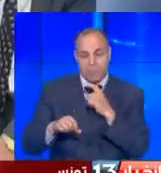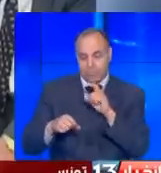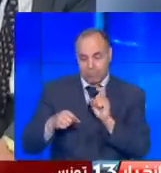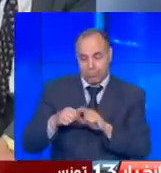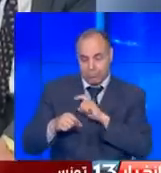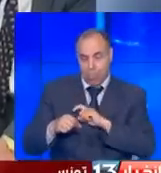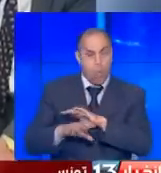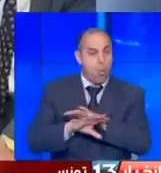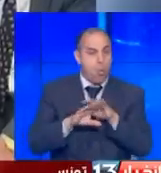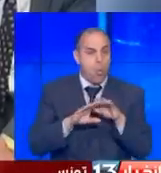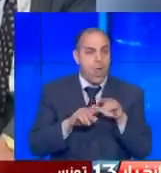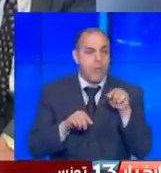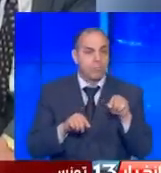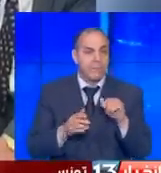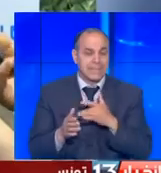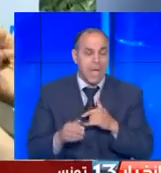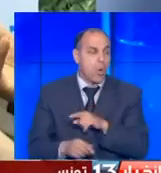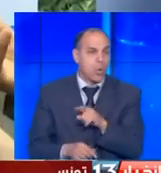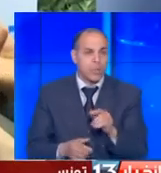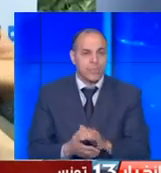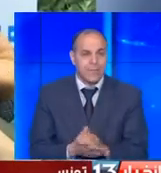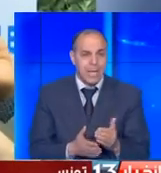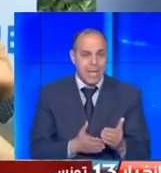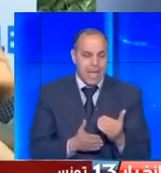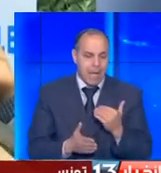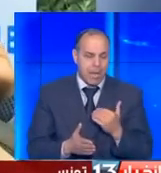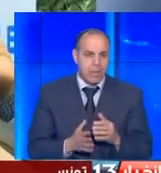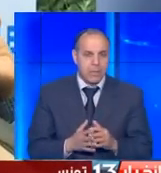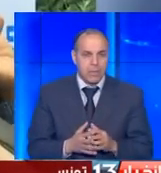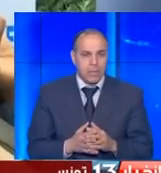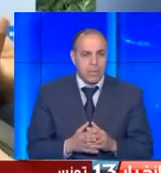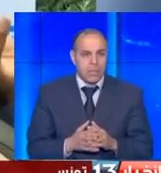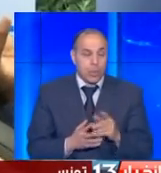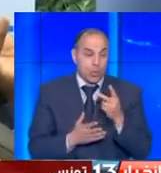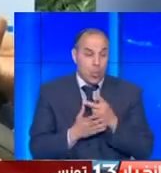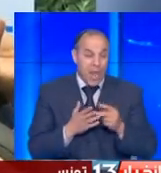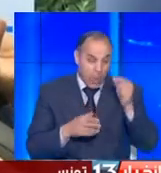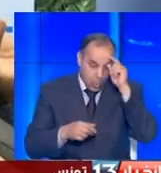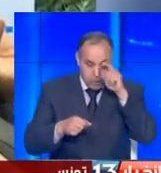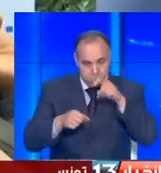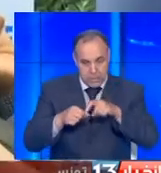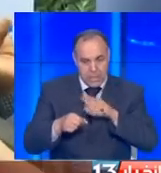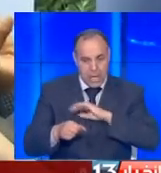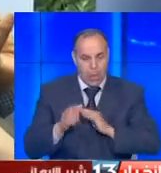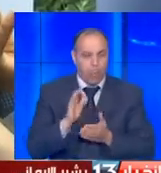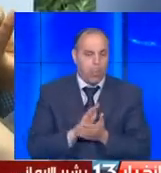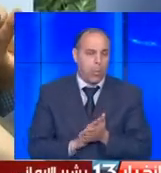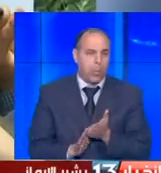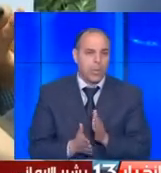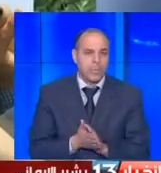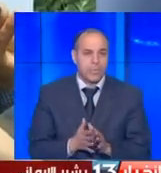الصحية الشاملة، الصحة للجميع. قبل ما نقولوا فما زملين توانسة ما يتمتعوش بالتغطية